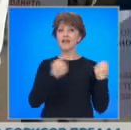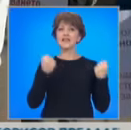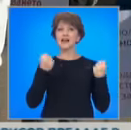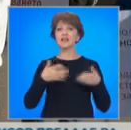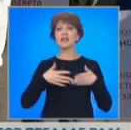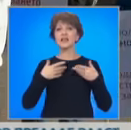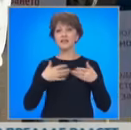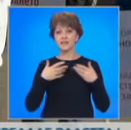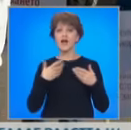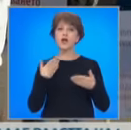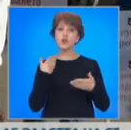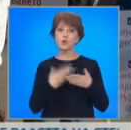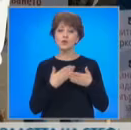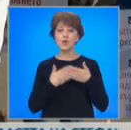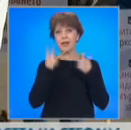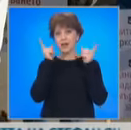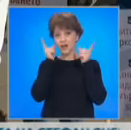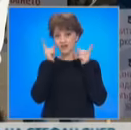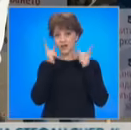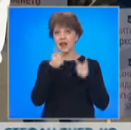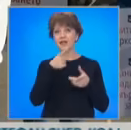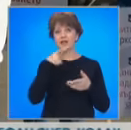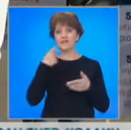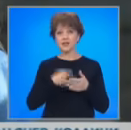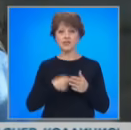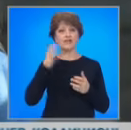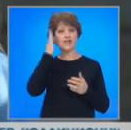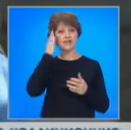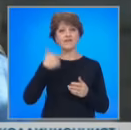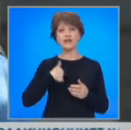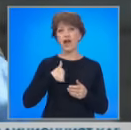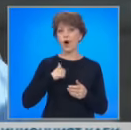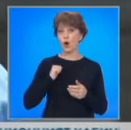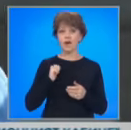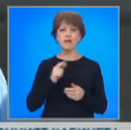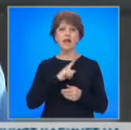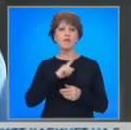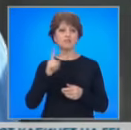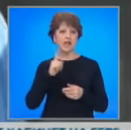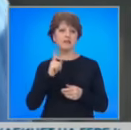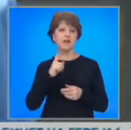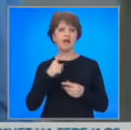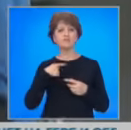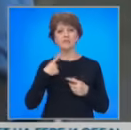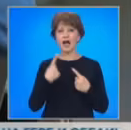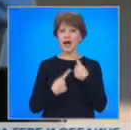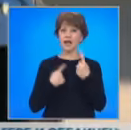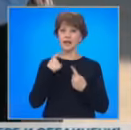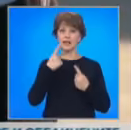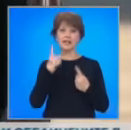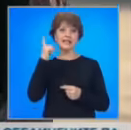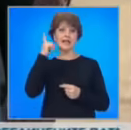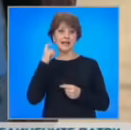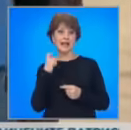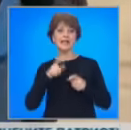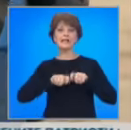хуманното отношение към животните. Те твърдят, че държавните органи години наред не са реагирали по сигнали за нарушения в дейността на